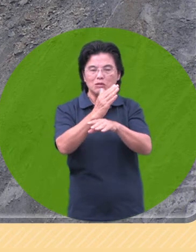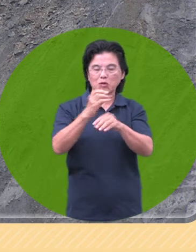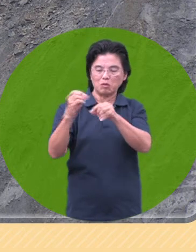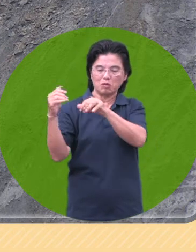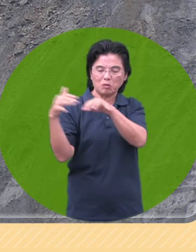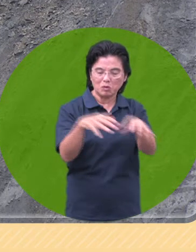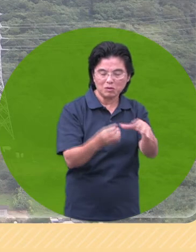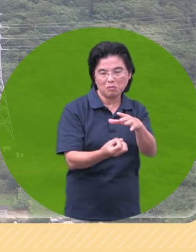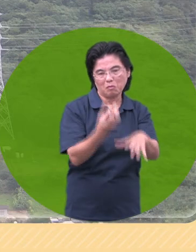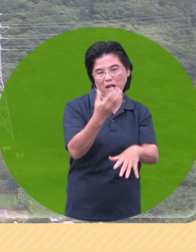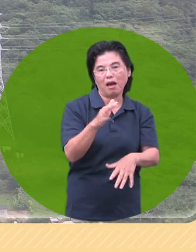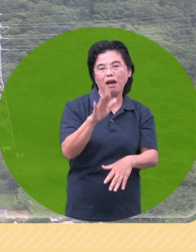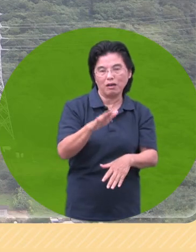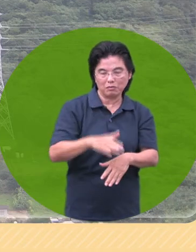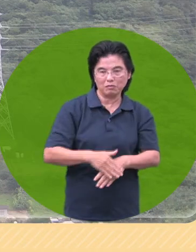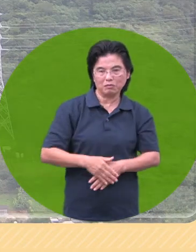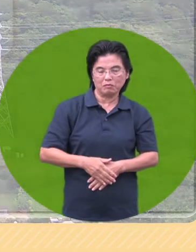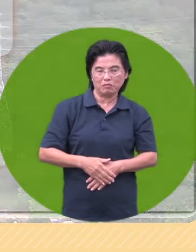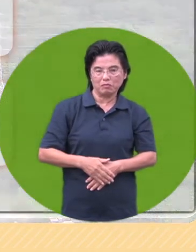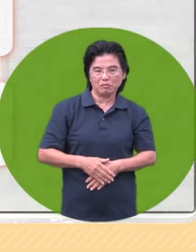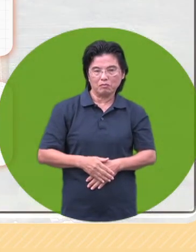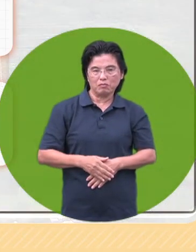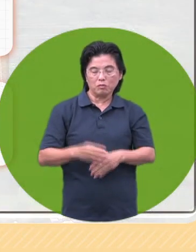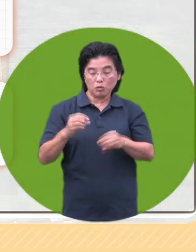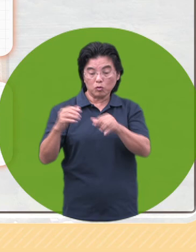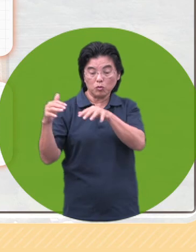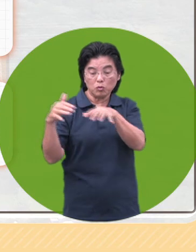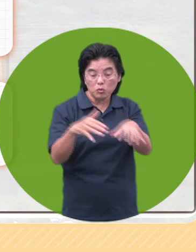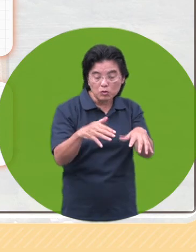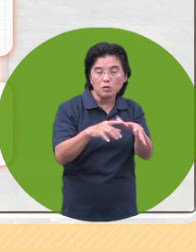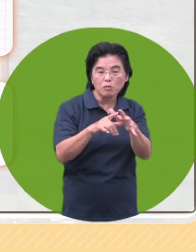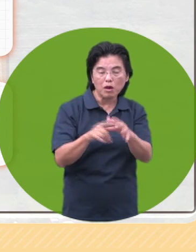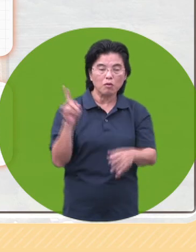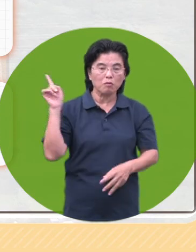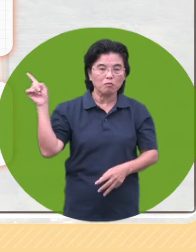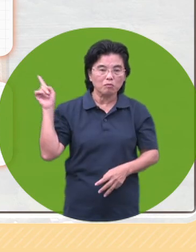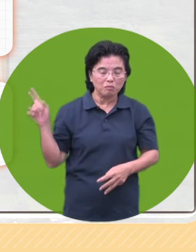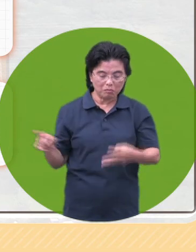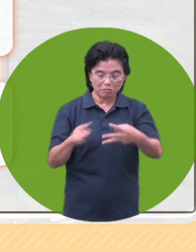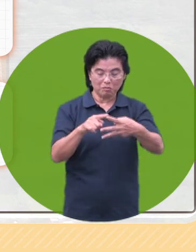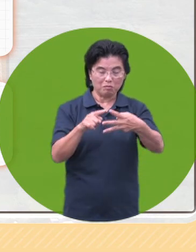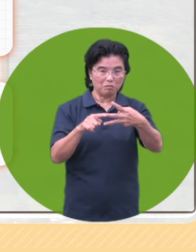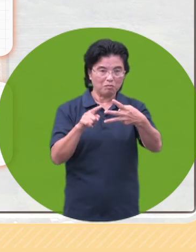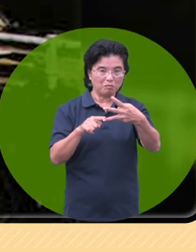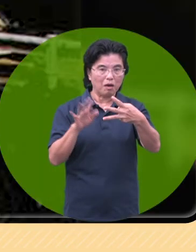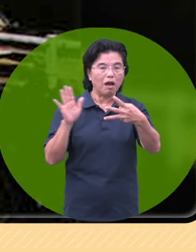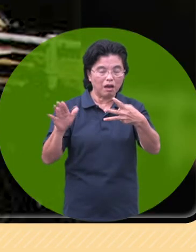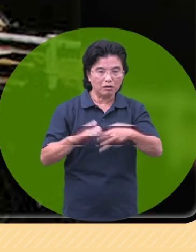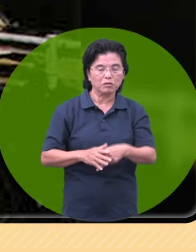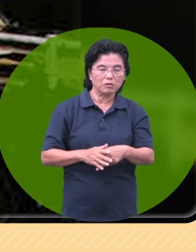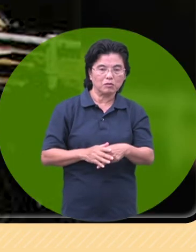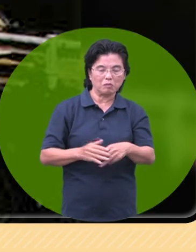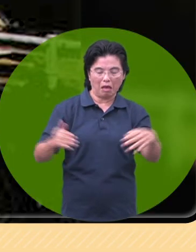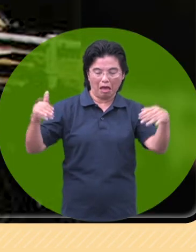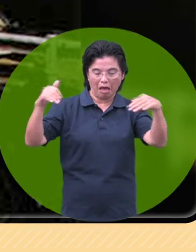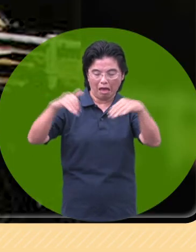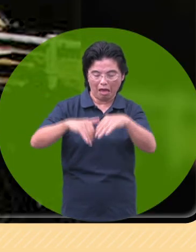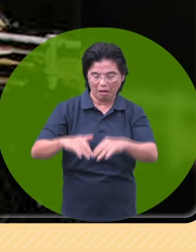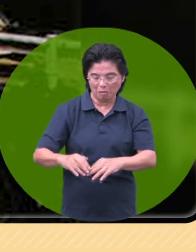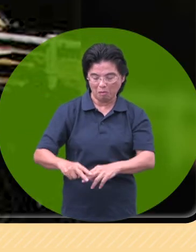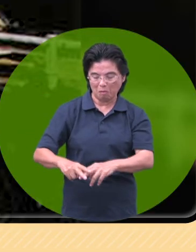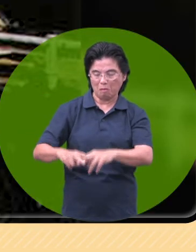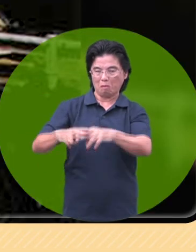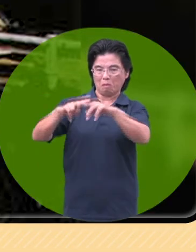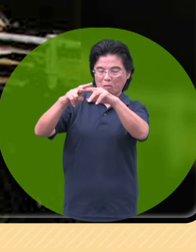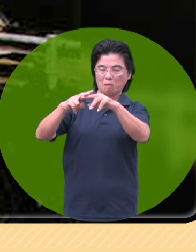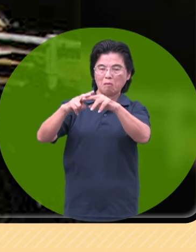。土砂災害とは主にこれらの現象を指します。谷に溜まった土砂が雨